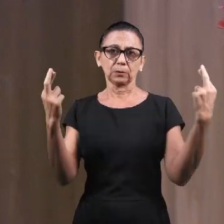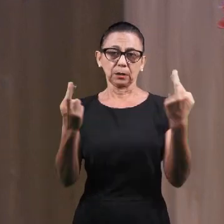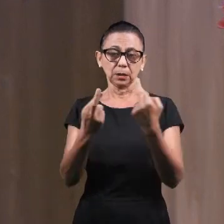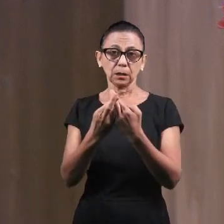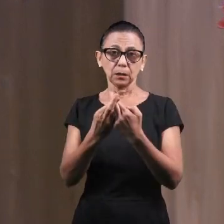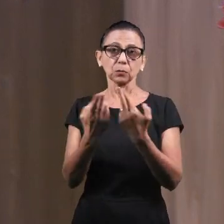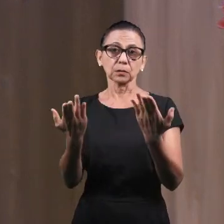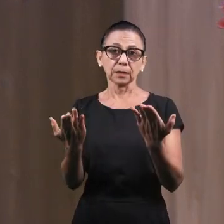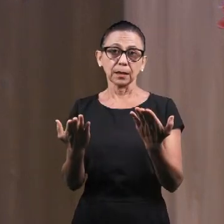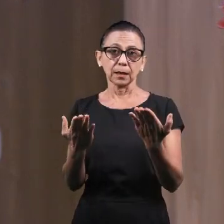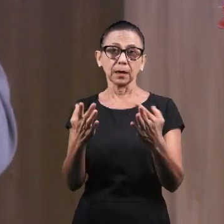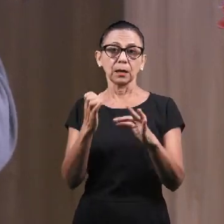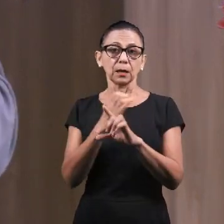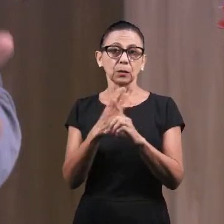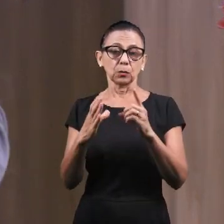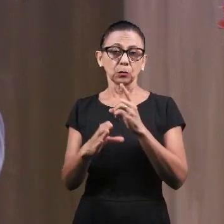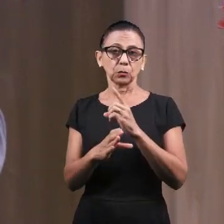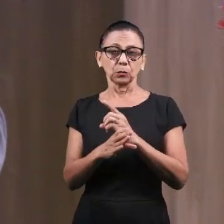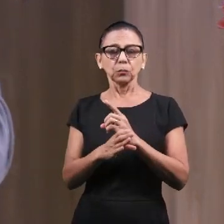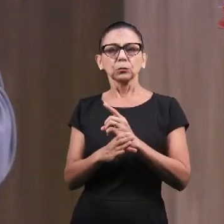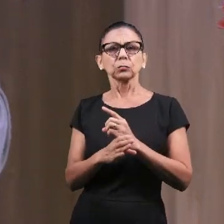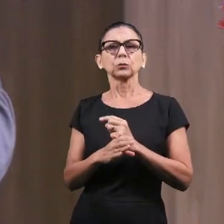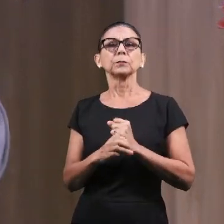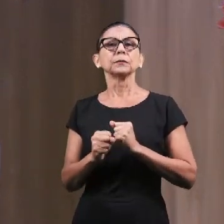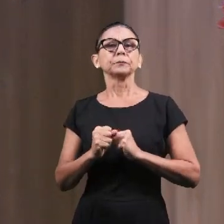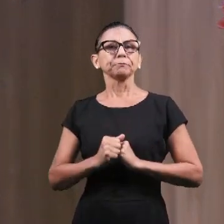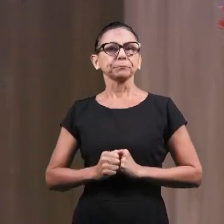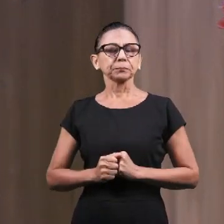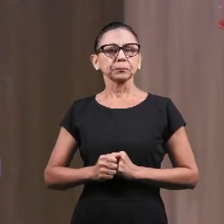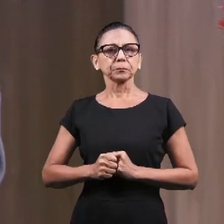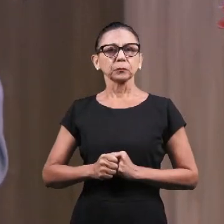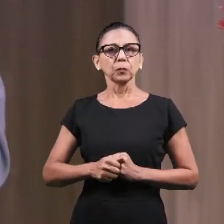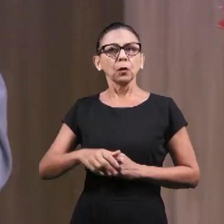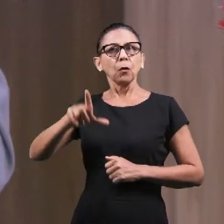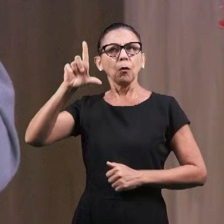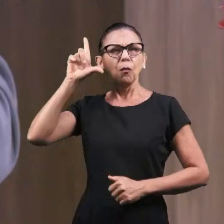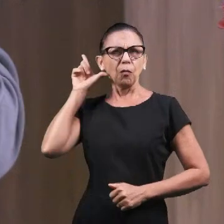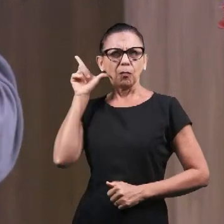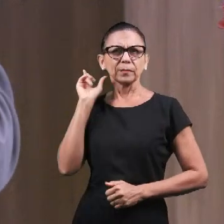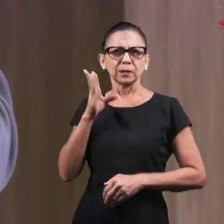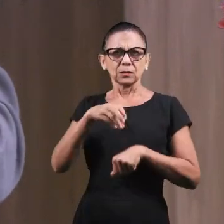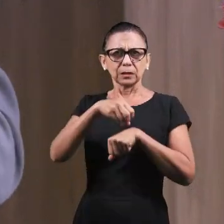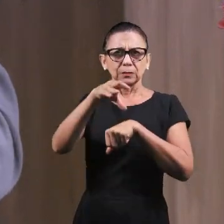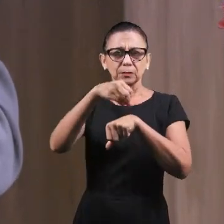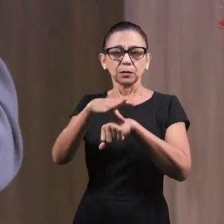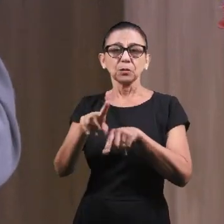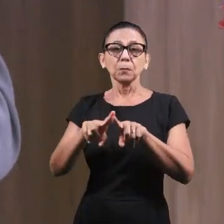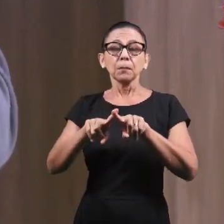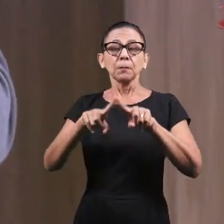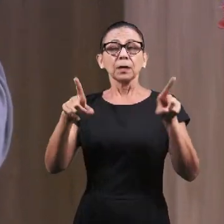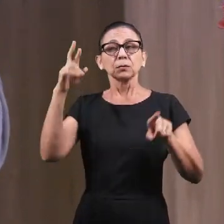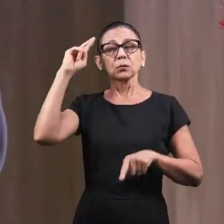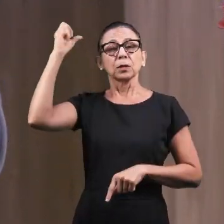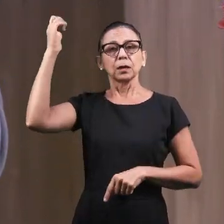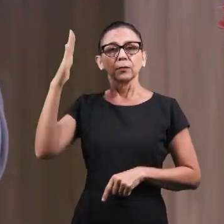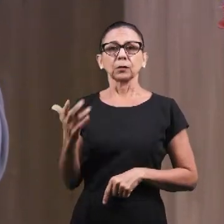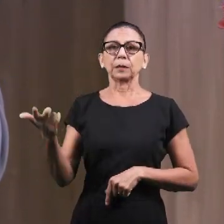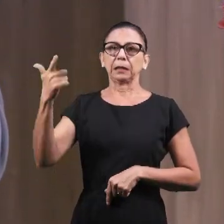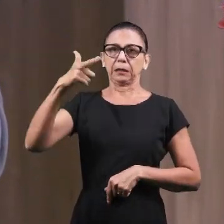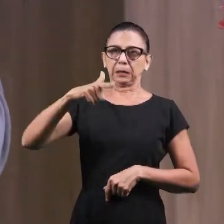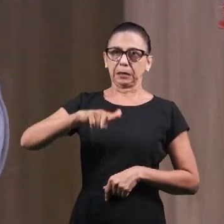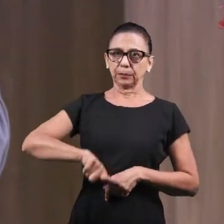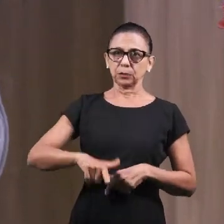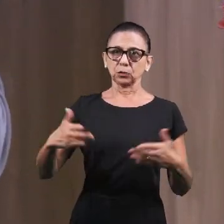Seigneur et nous allons retransmettre pour tout le Brésil et à l'étranger ces paroles pour les jeunes et pour les dames.